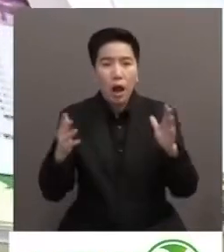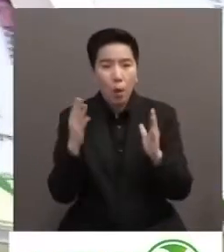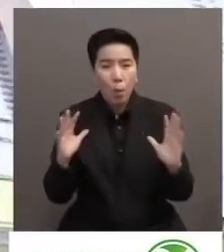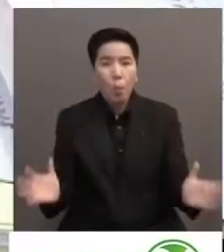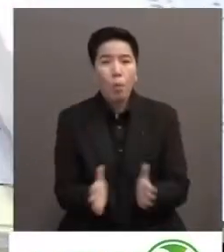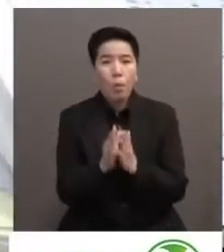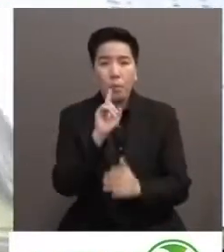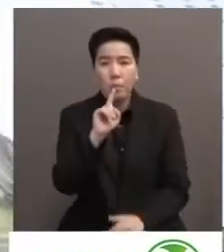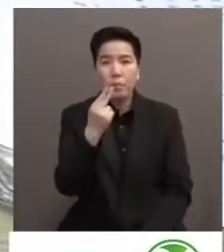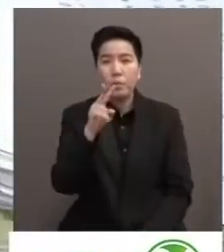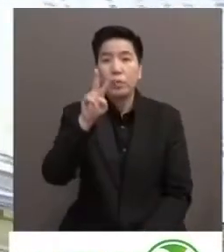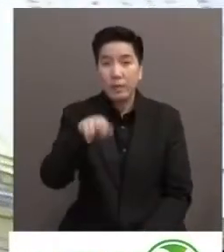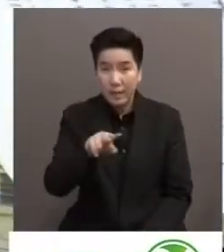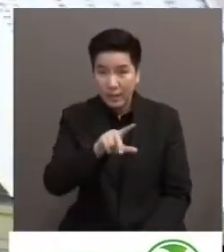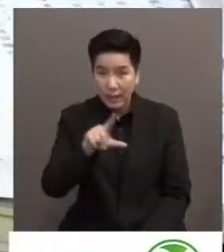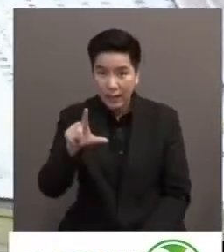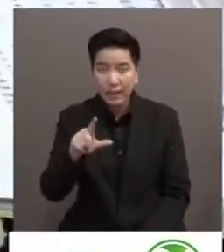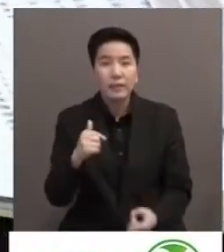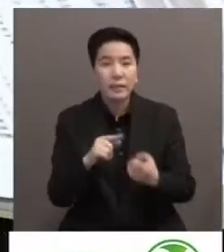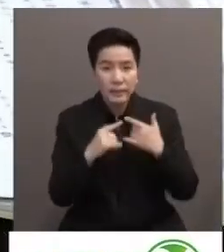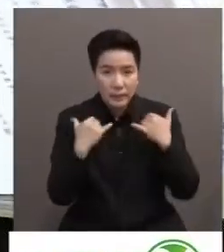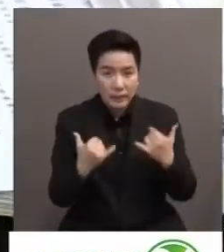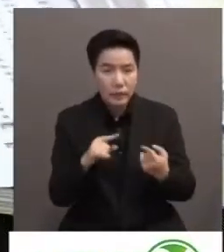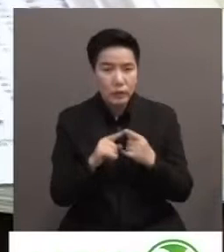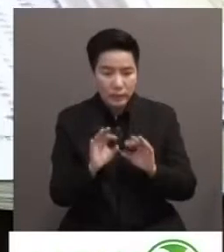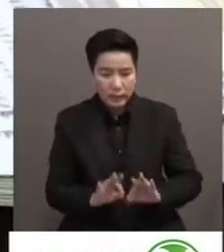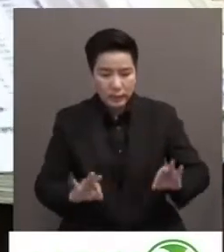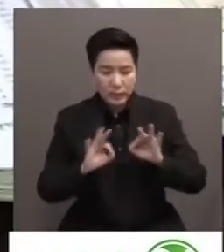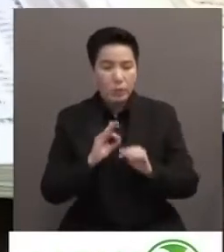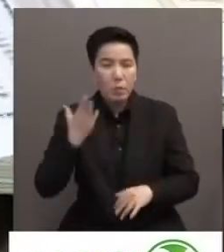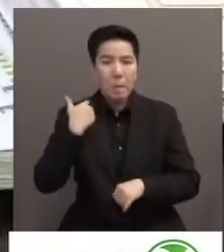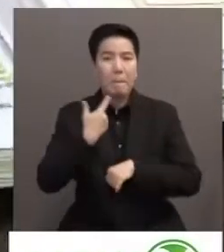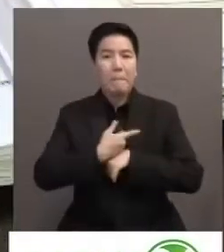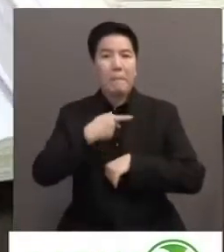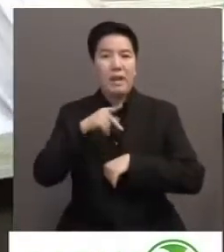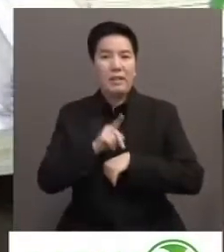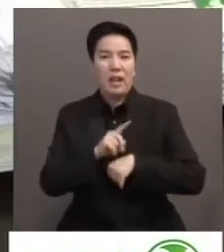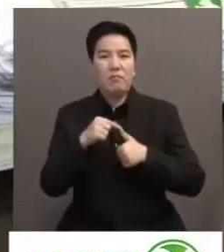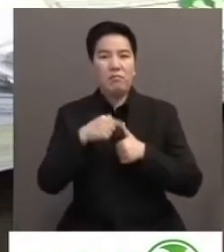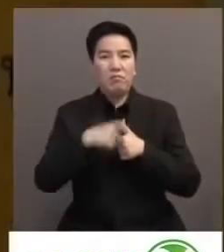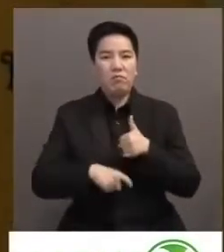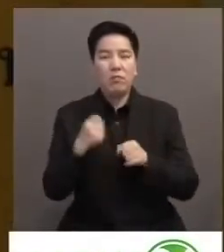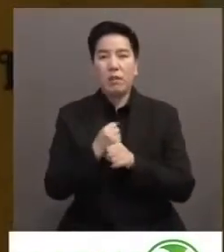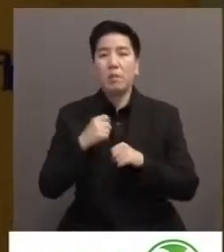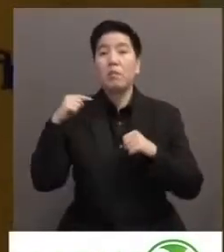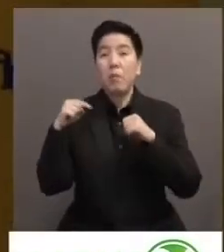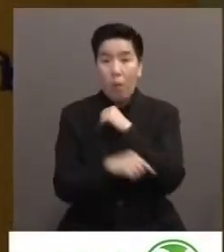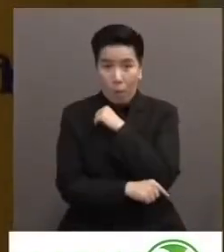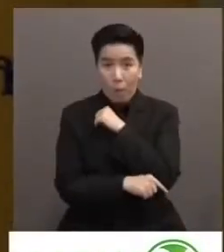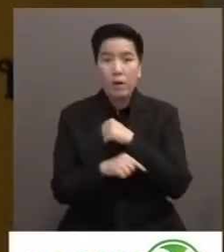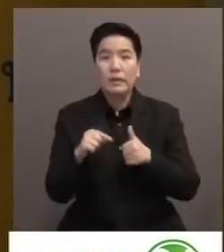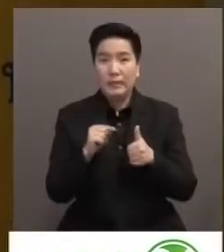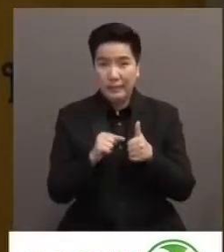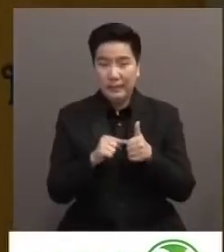ณ 12,000 ล้านบาทซึ่งก็มีผู้ต้องหาคนสำคัญนะครับก็คืออดีตประธานสหกรณ์นะครับคือนายสุภชัยศรีสุภอักษ